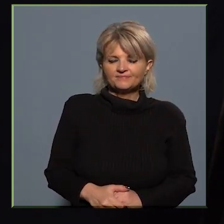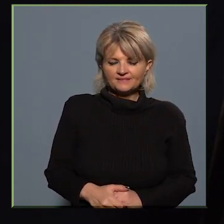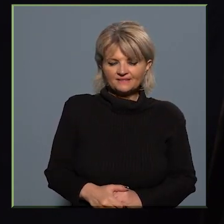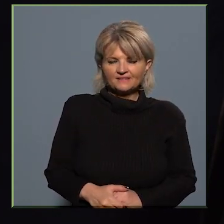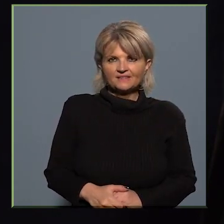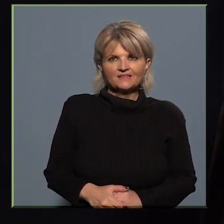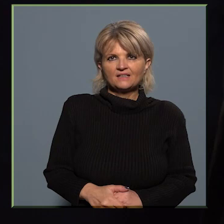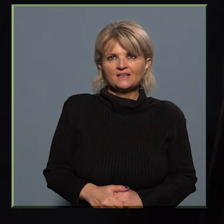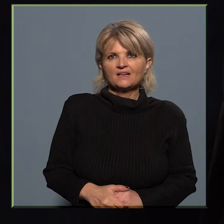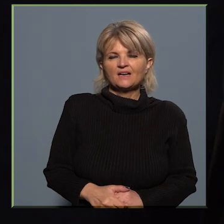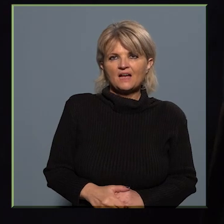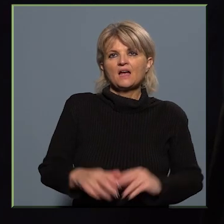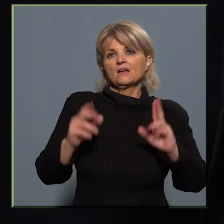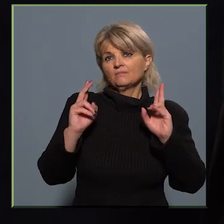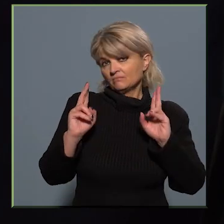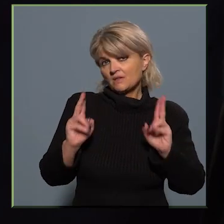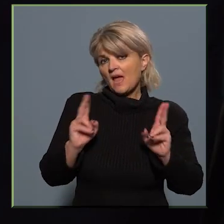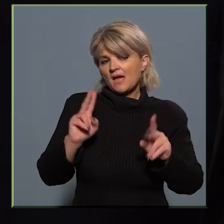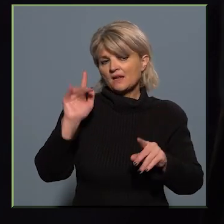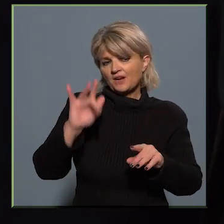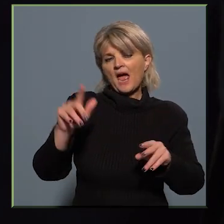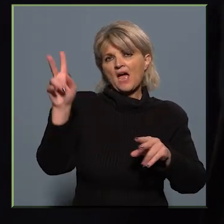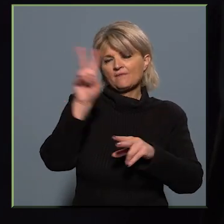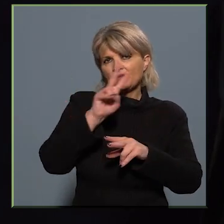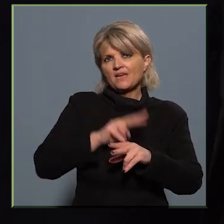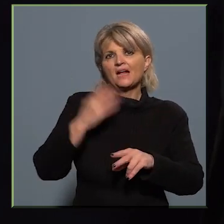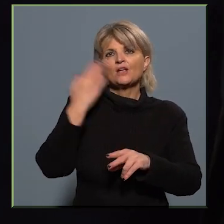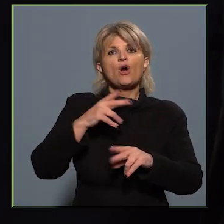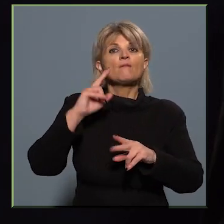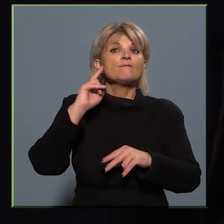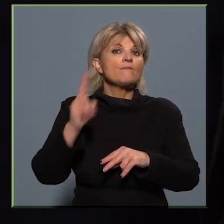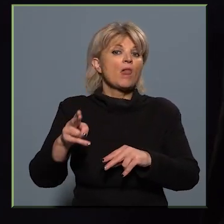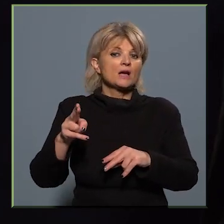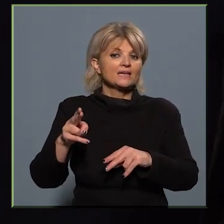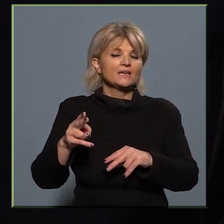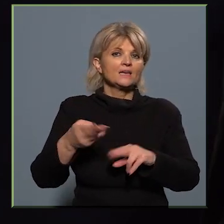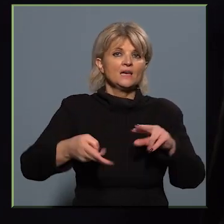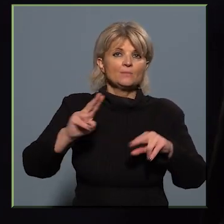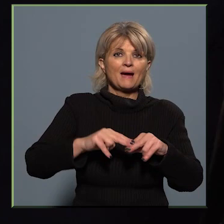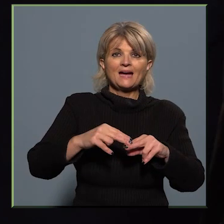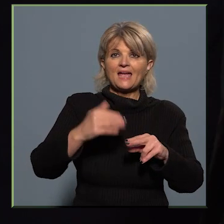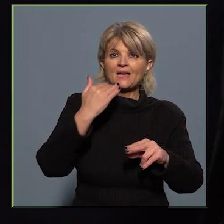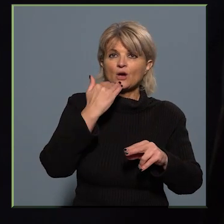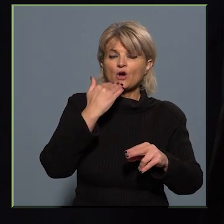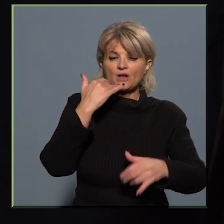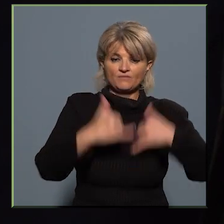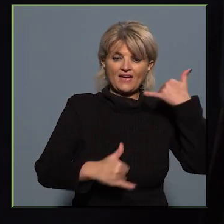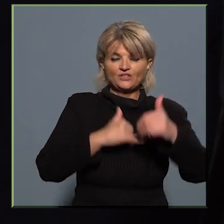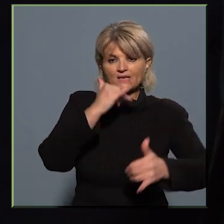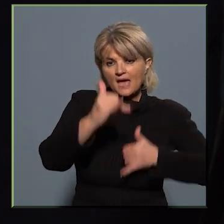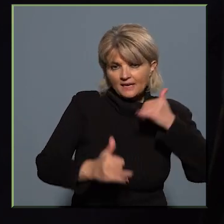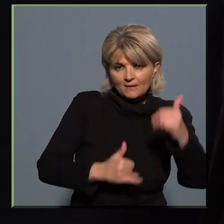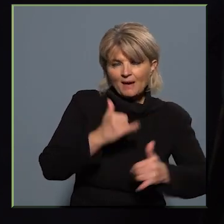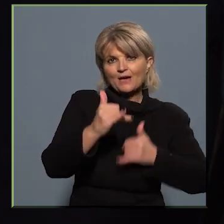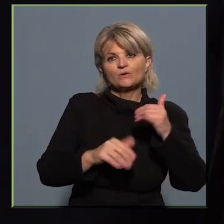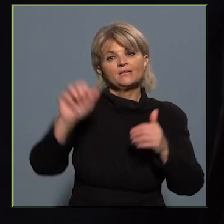egyszerűen nem hagyható figyelmen kívül. Tehát, hogyha valaki ezentúl majd pályán akar versenykerékpározni